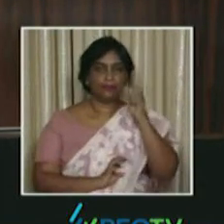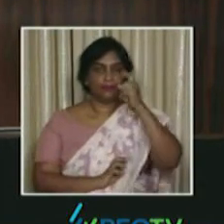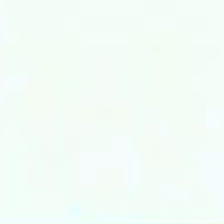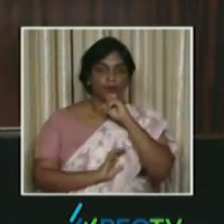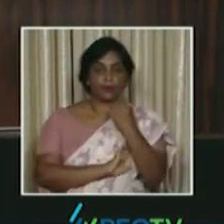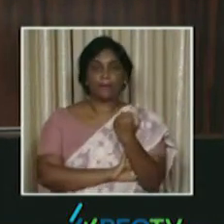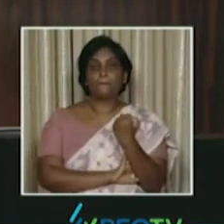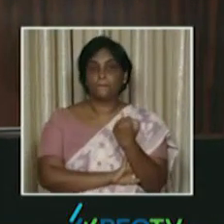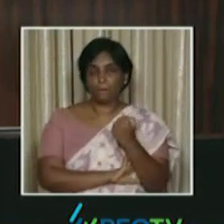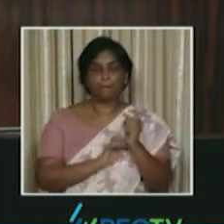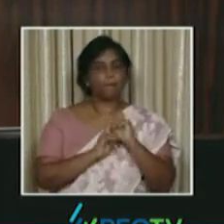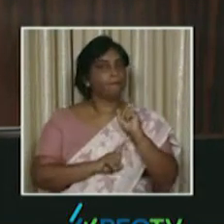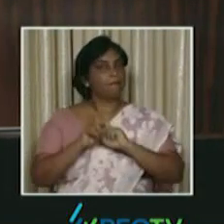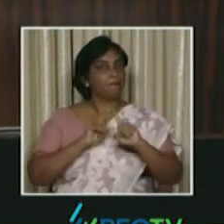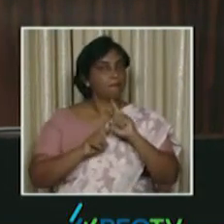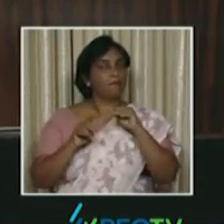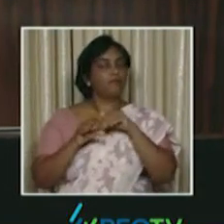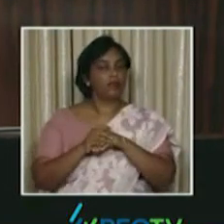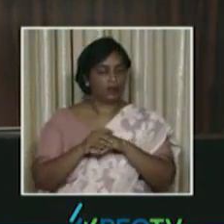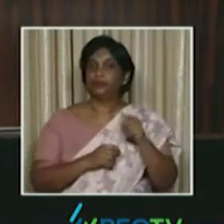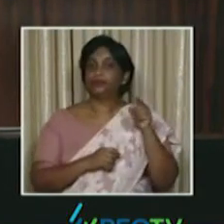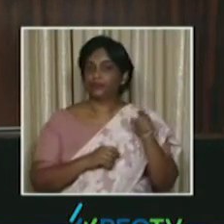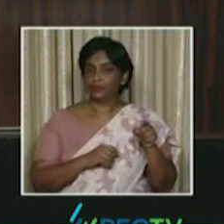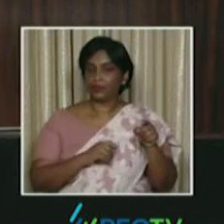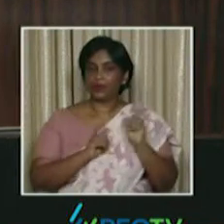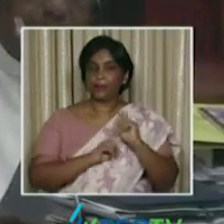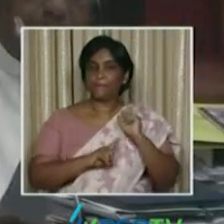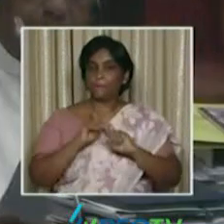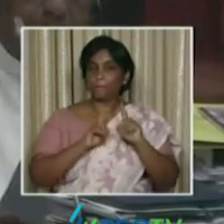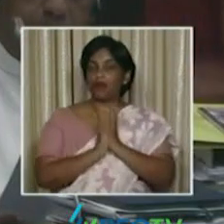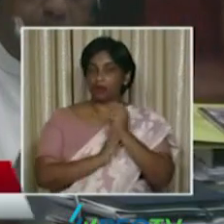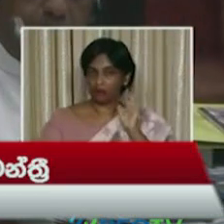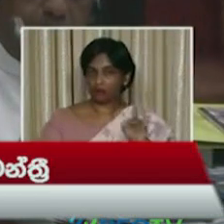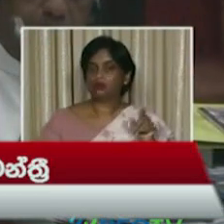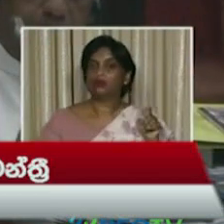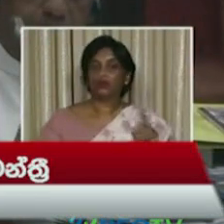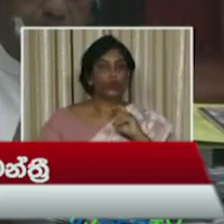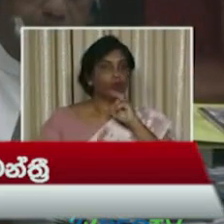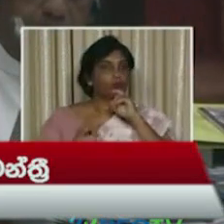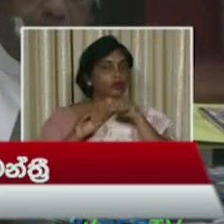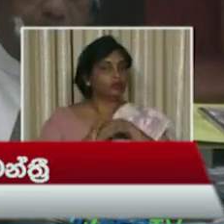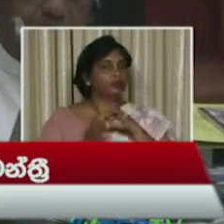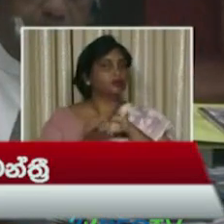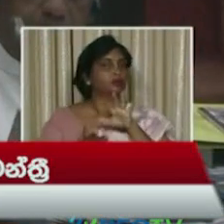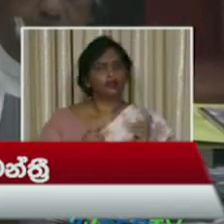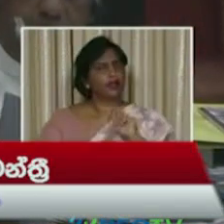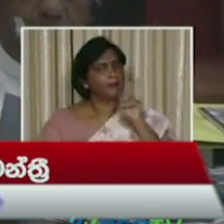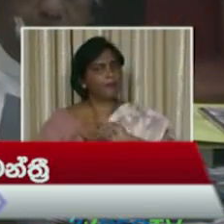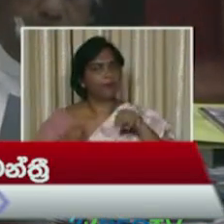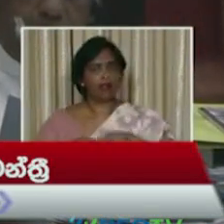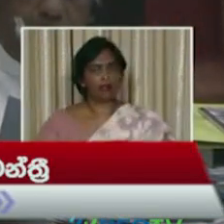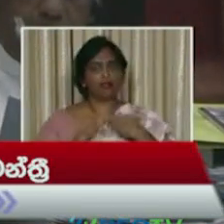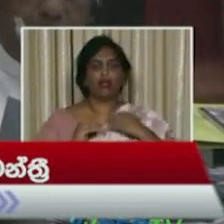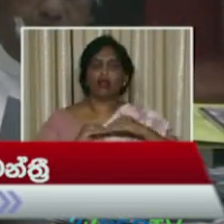adikarana balaya parlimentu hara thamai adikarana walata denne parlimentu wala aithiyak thiyenawa adikarana thindu kara batiya prakash karanna eliye